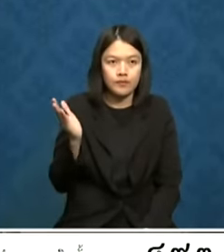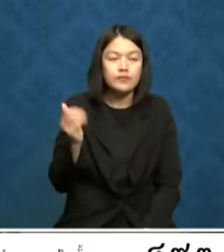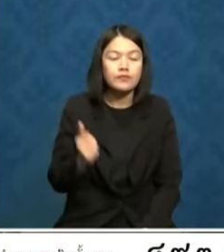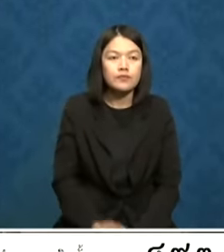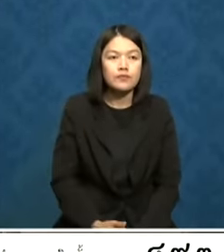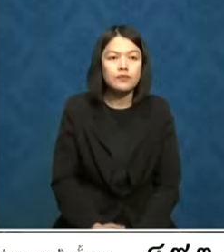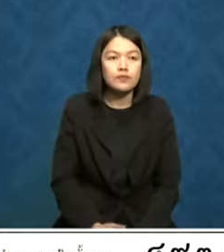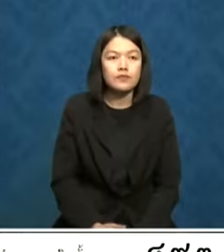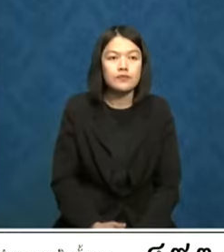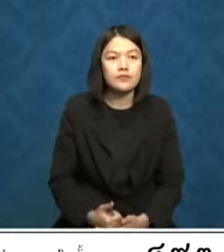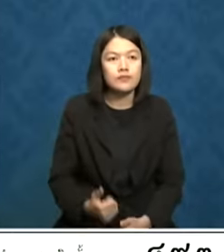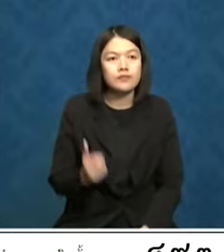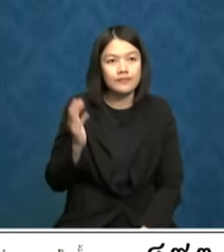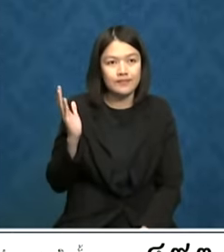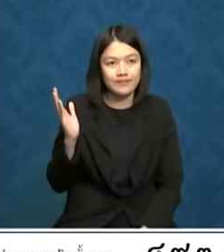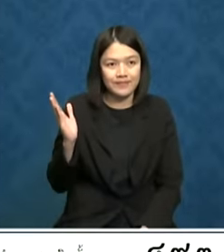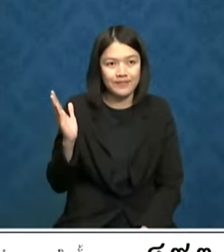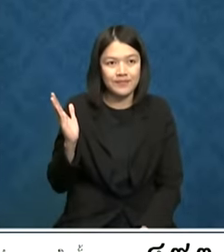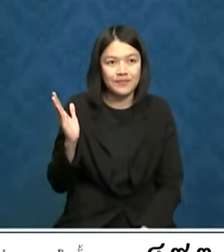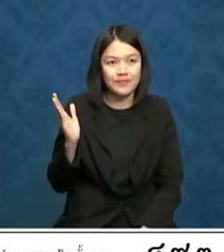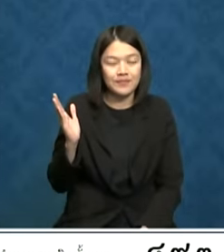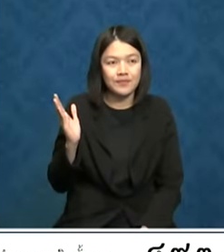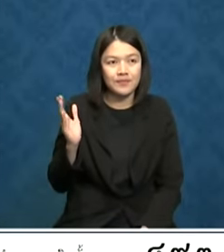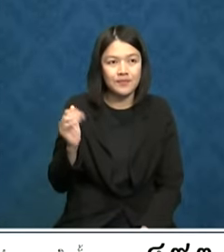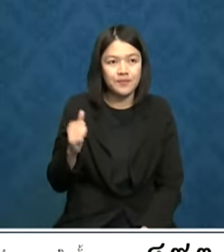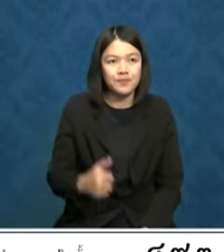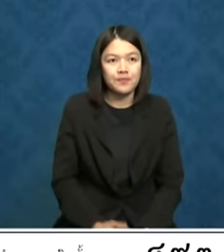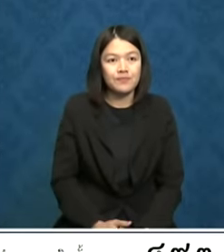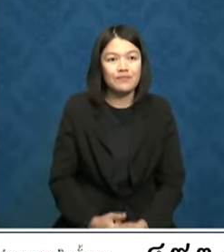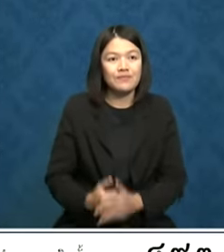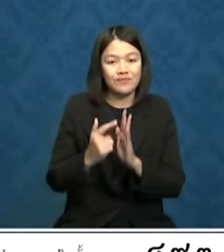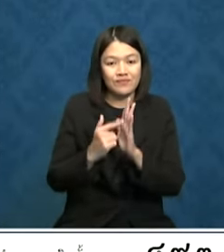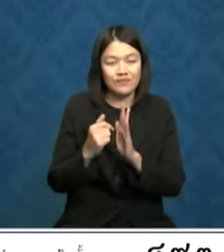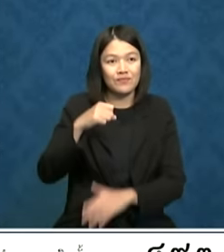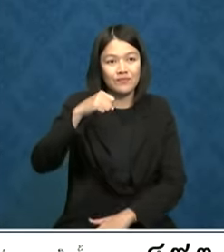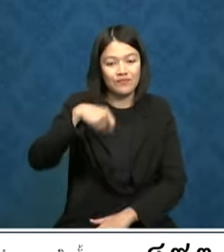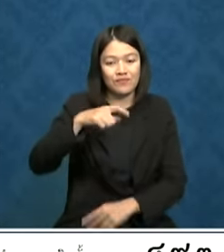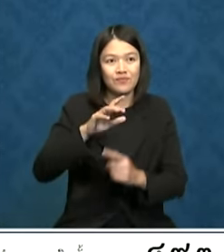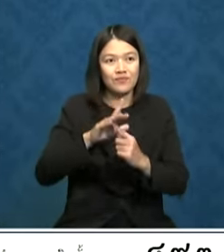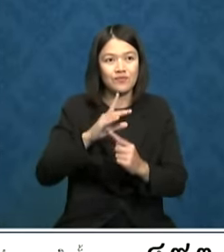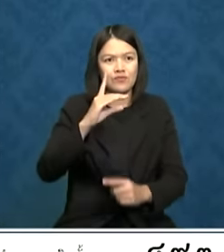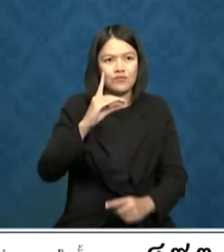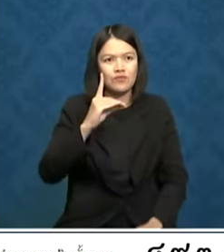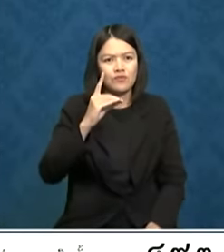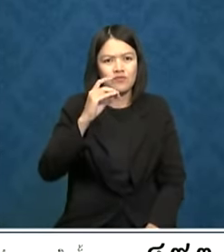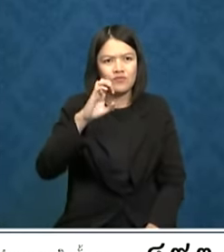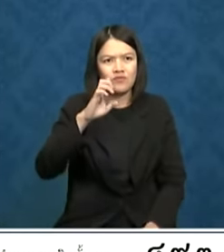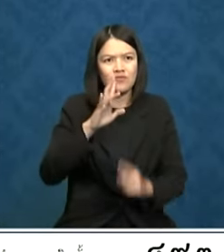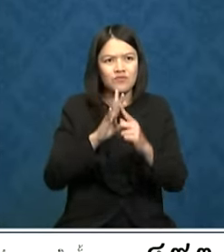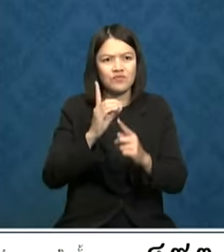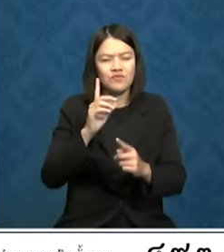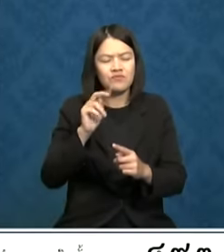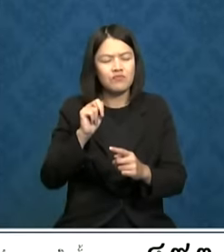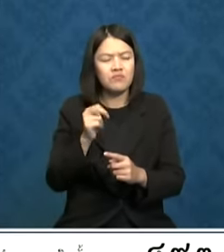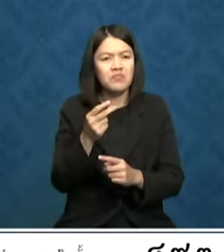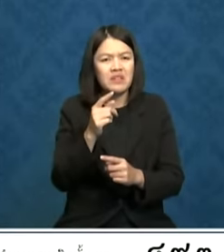ตัวยาถัดไปค่ะพระเอกของเรานะคะคือยาสูโดเดีนค่ะชื่ออาจจะไม่คุ้นหูนะคะแต่ว่าทราบมคะว่า